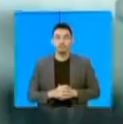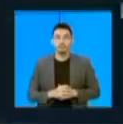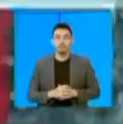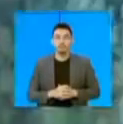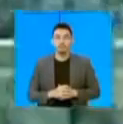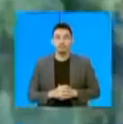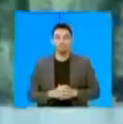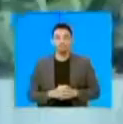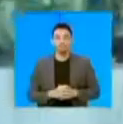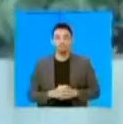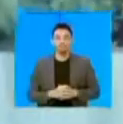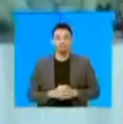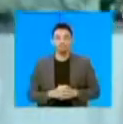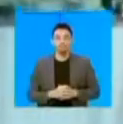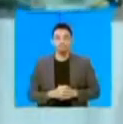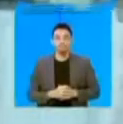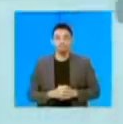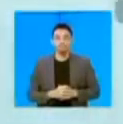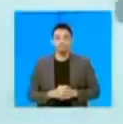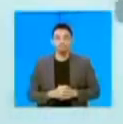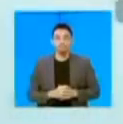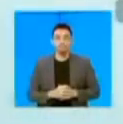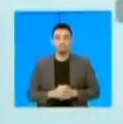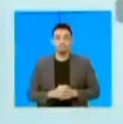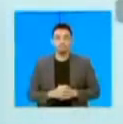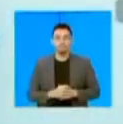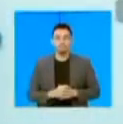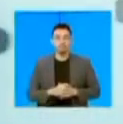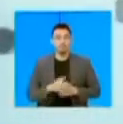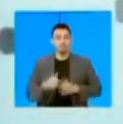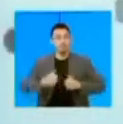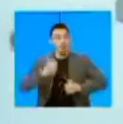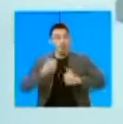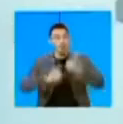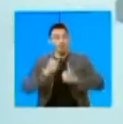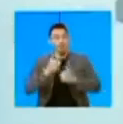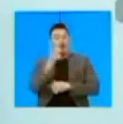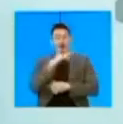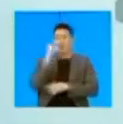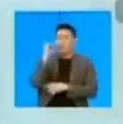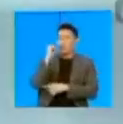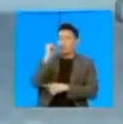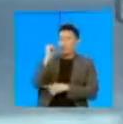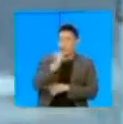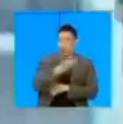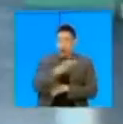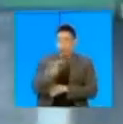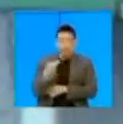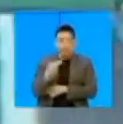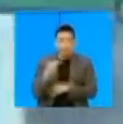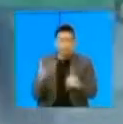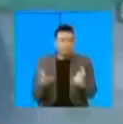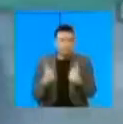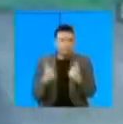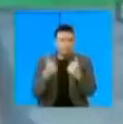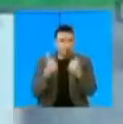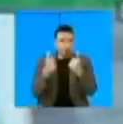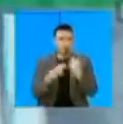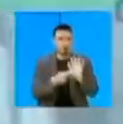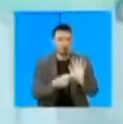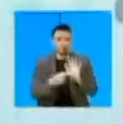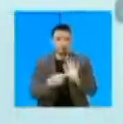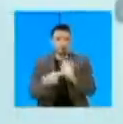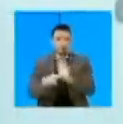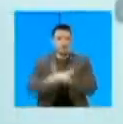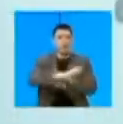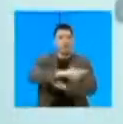Ya pemirsa, beragam keseruan ditampilkan saat perlombaan Hari Kemerdekaan Republik Indonesia yang digelar di berbagai daerah.